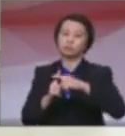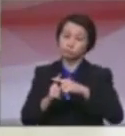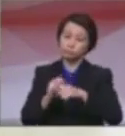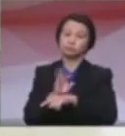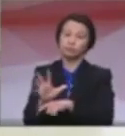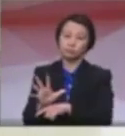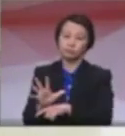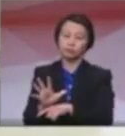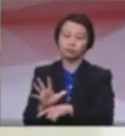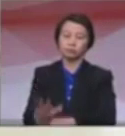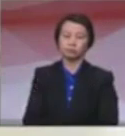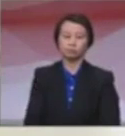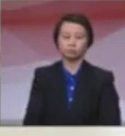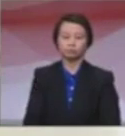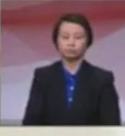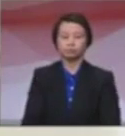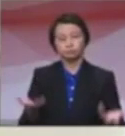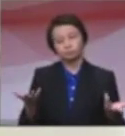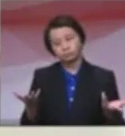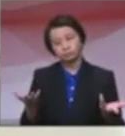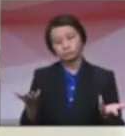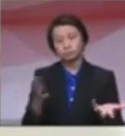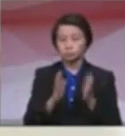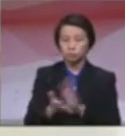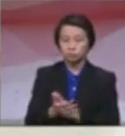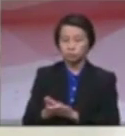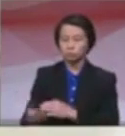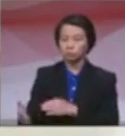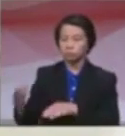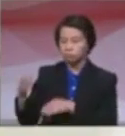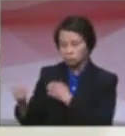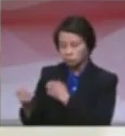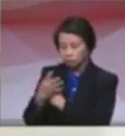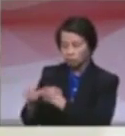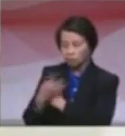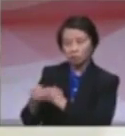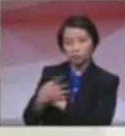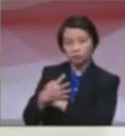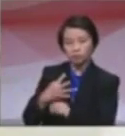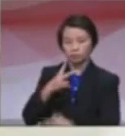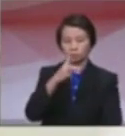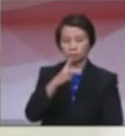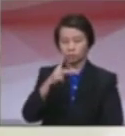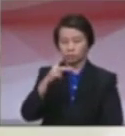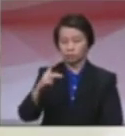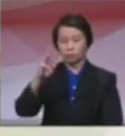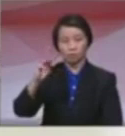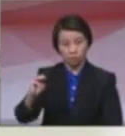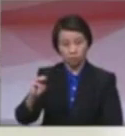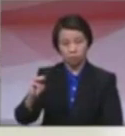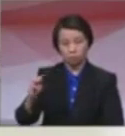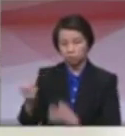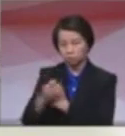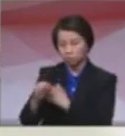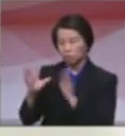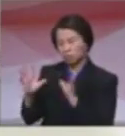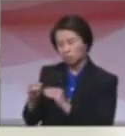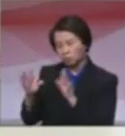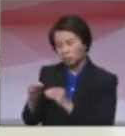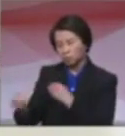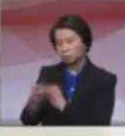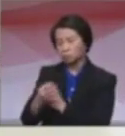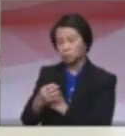COVID-19. Sehubungan dengan itu, di atas nasihat Kementerian Kesihatan Malaysia, sidang hari ini